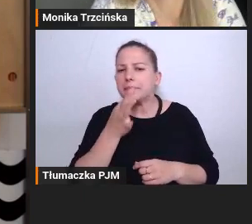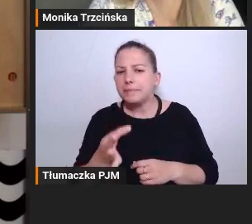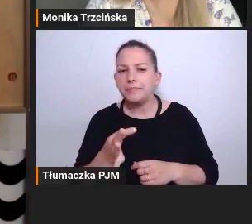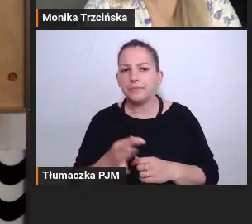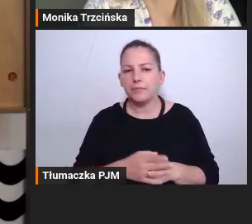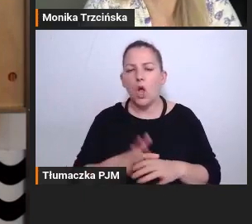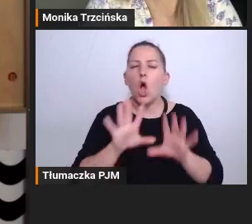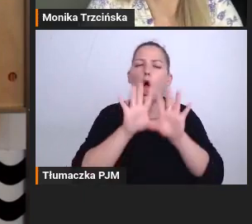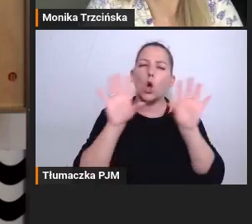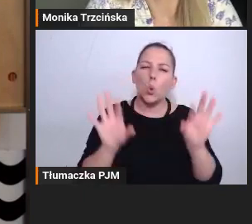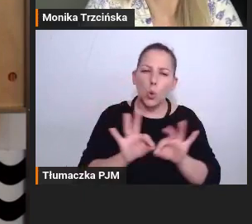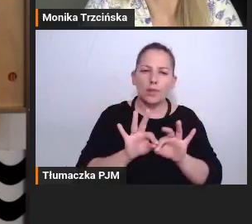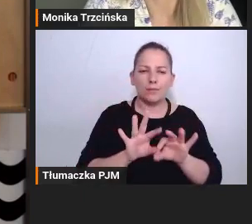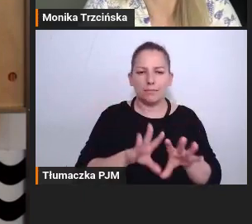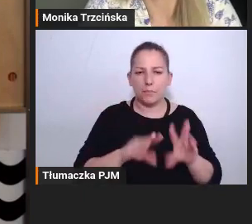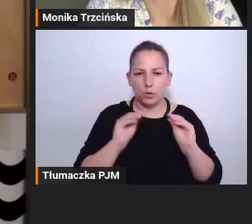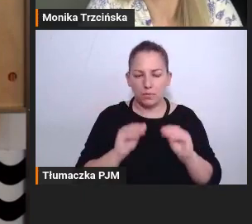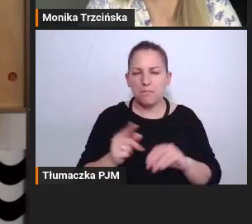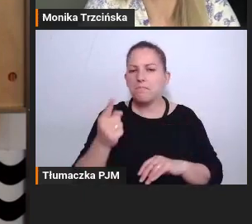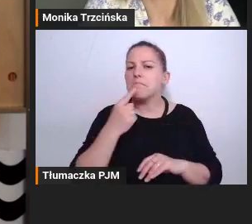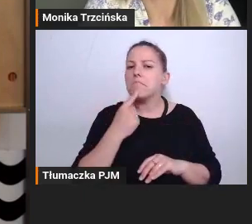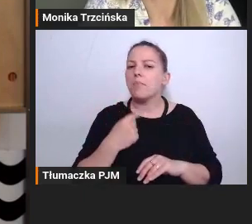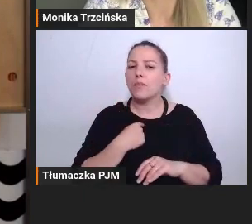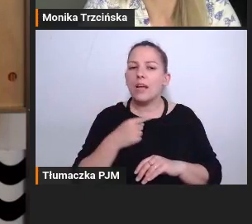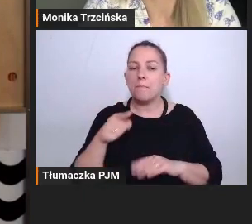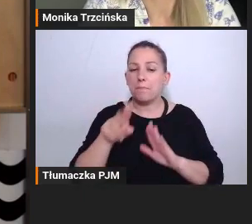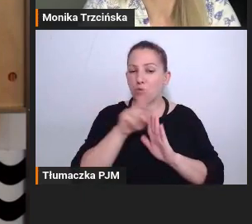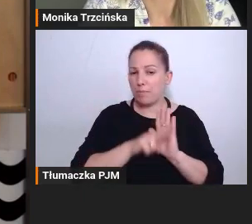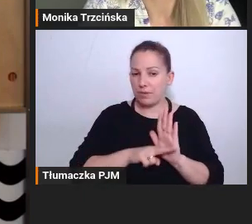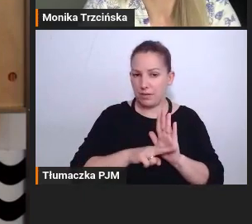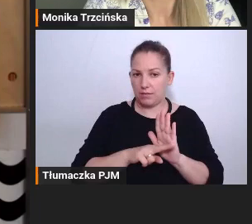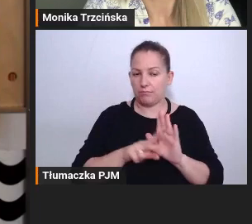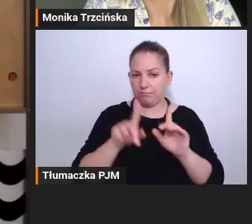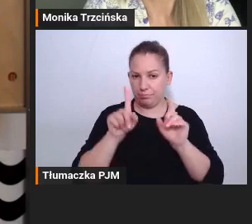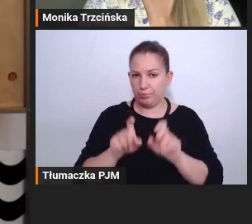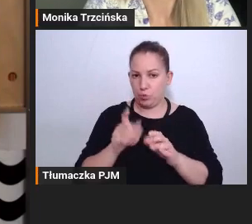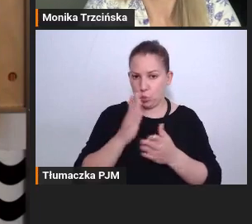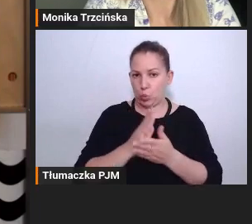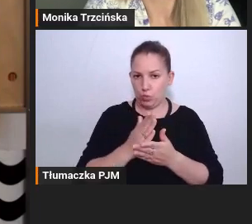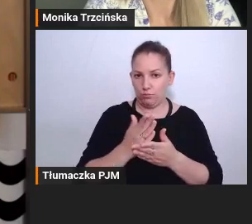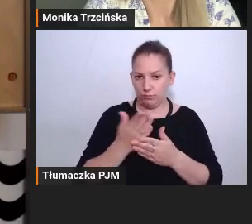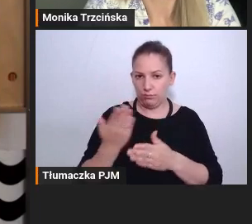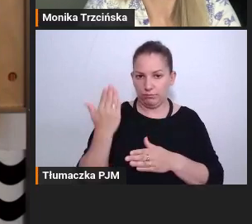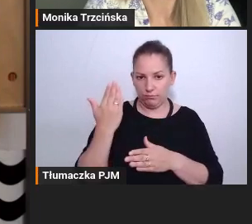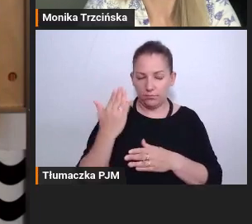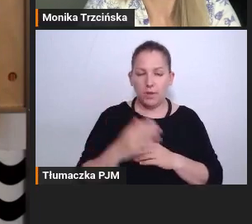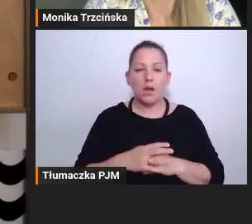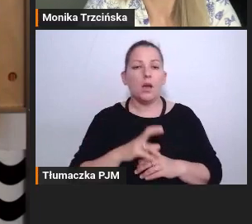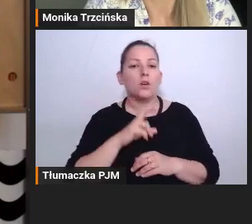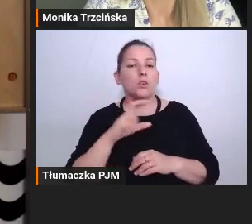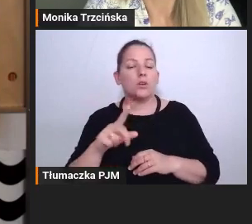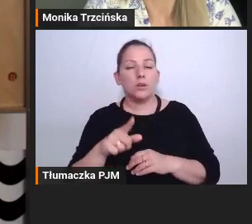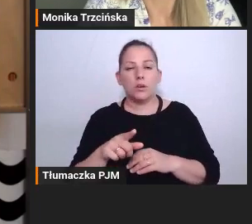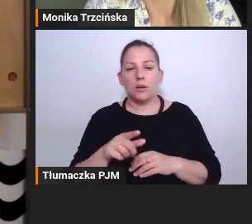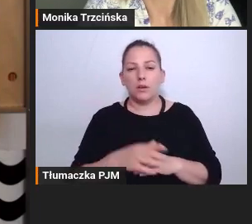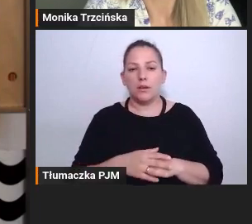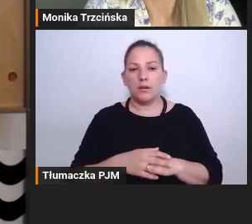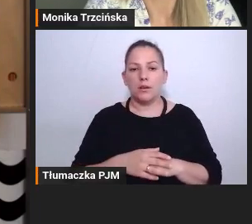takich ogólnych wprowadzających, bo powiedziałaś już, że te przepisy weszły już w życie, ale czy to te ich